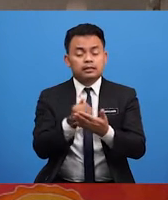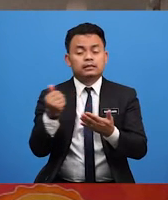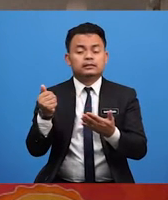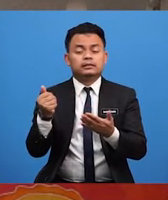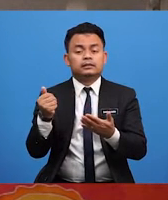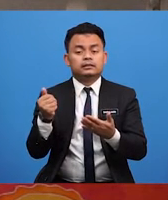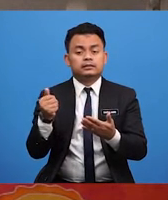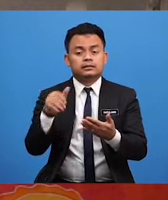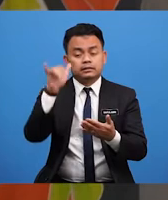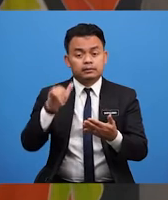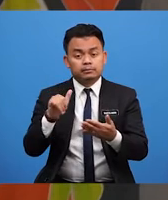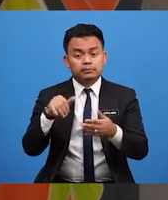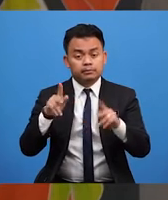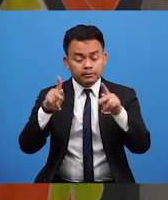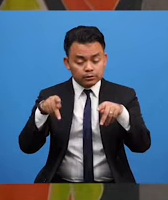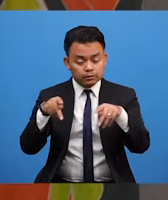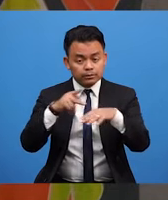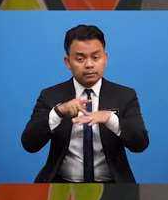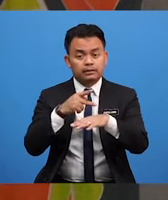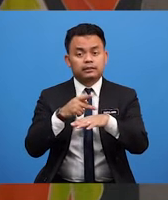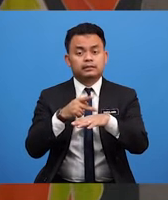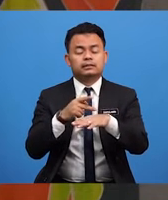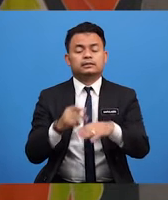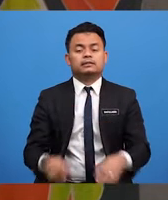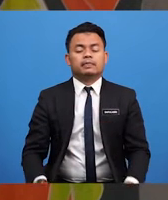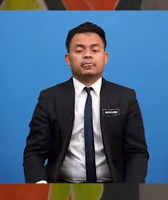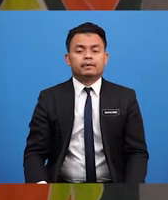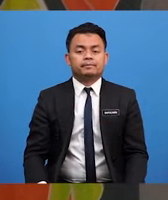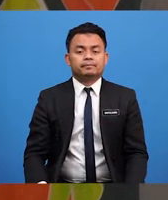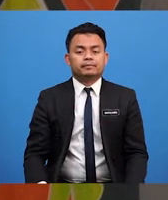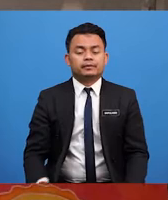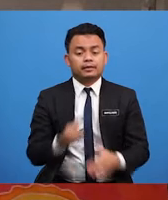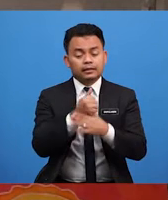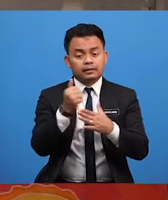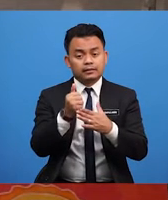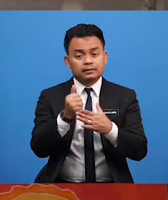melakukan kerja menerap. Antara alat perlindungan diri ialah